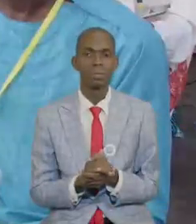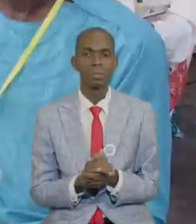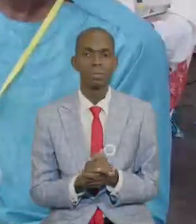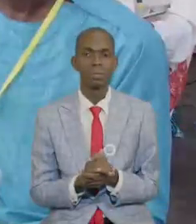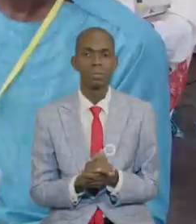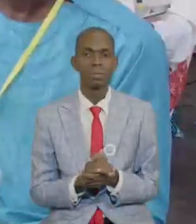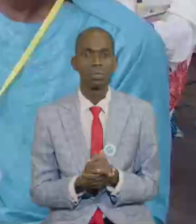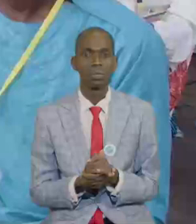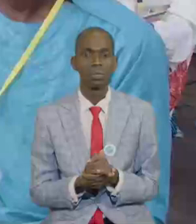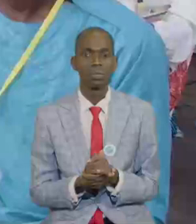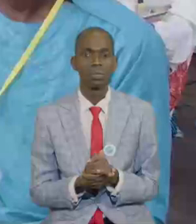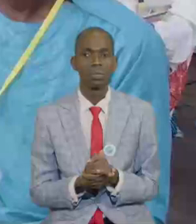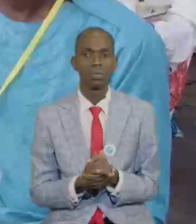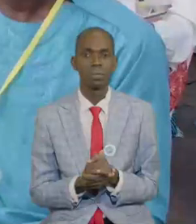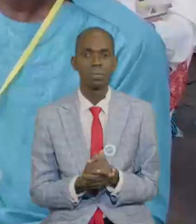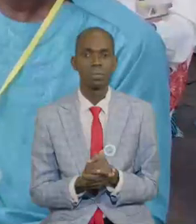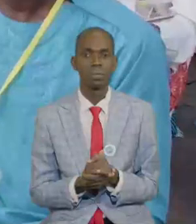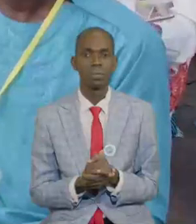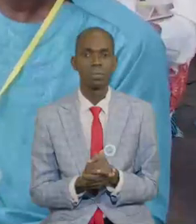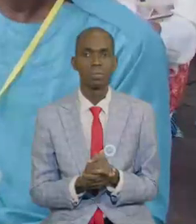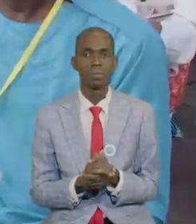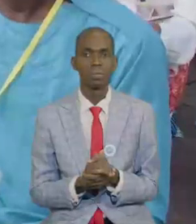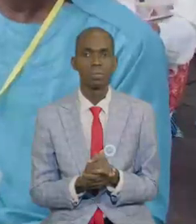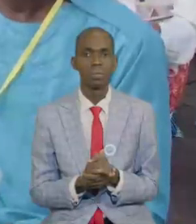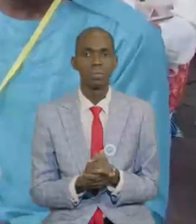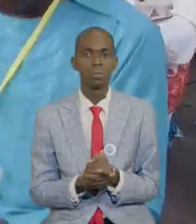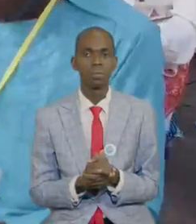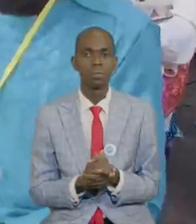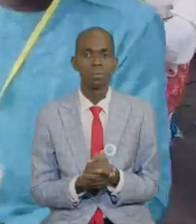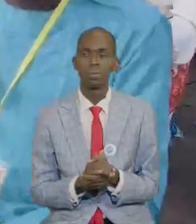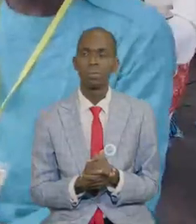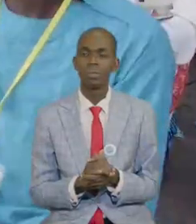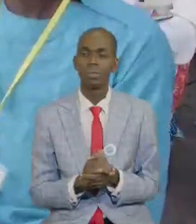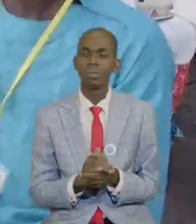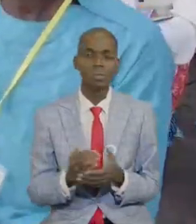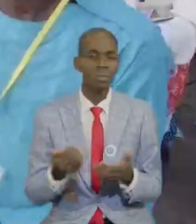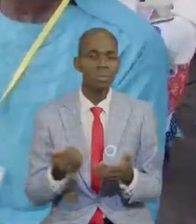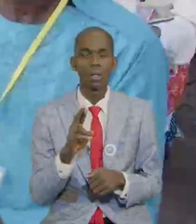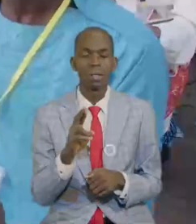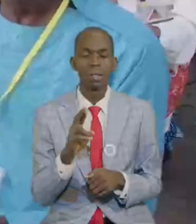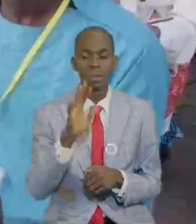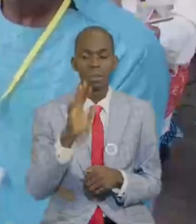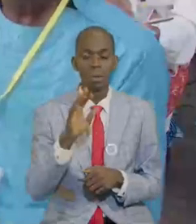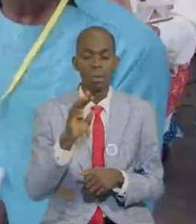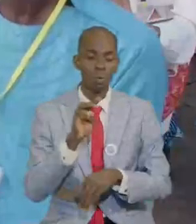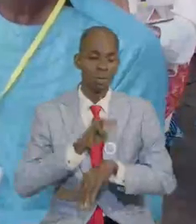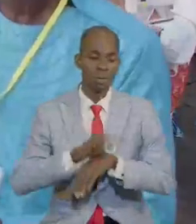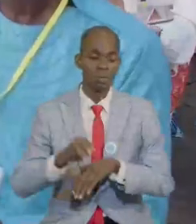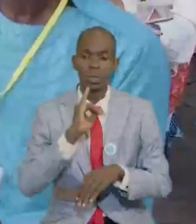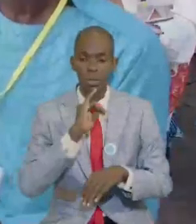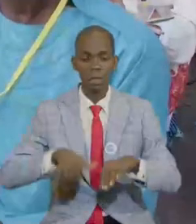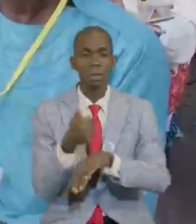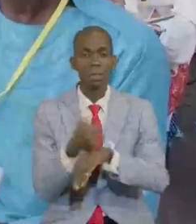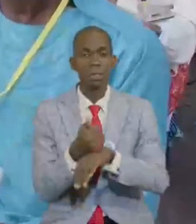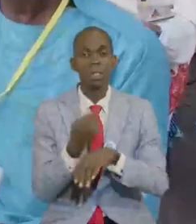de vous bloquer, de s'opposer à vous sont de la terre. Anywhere your ministry is planted, n'importe votre ministère implanté, the